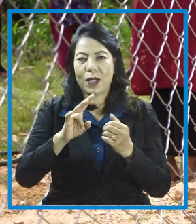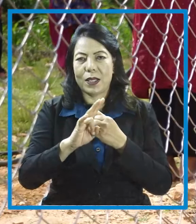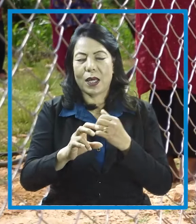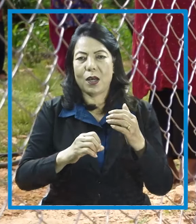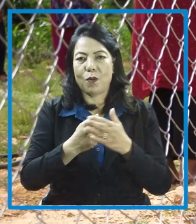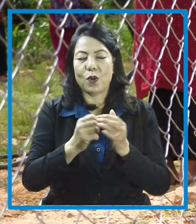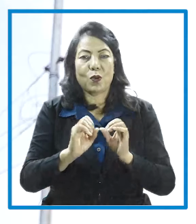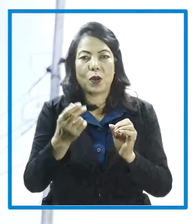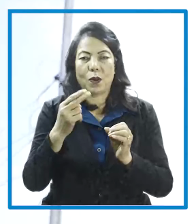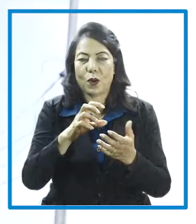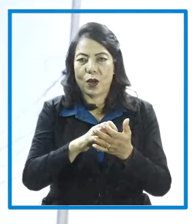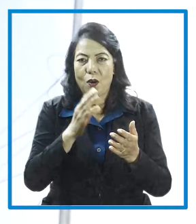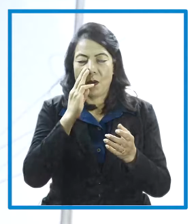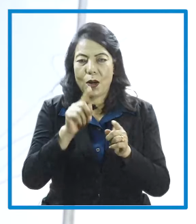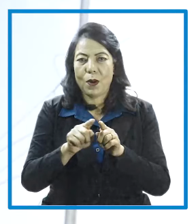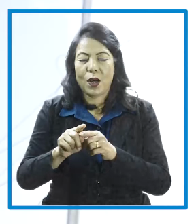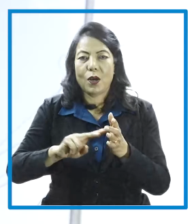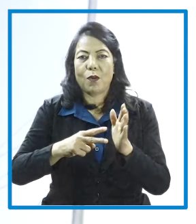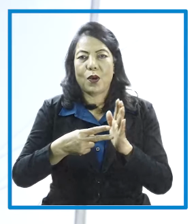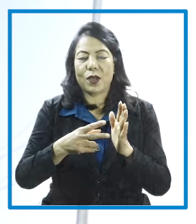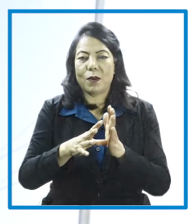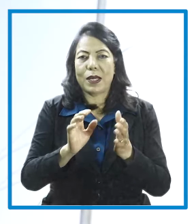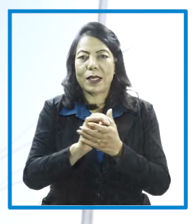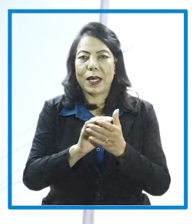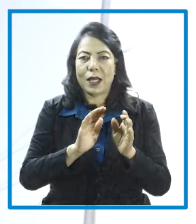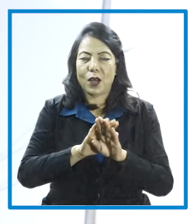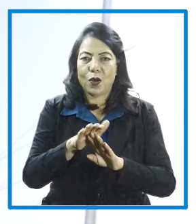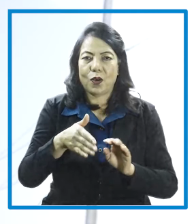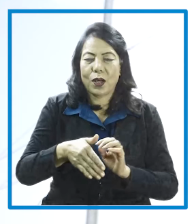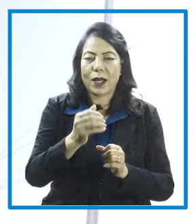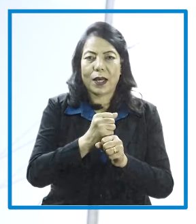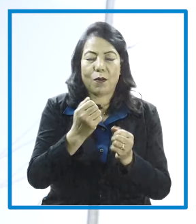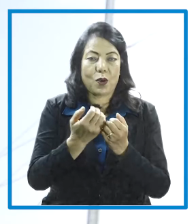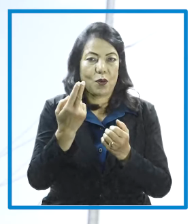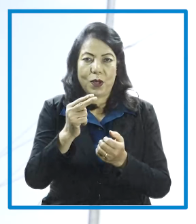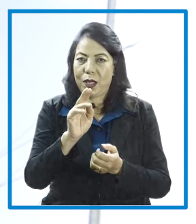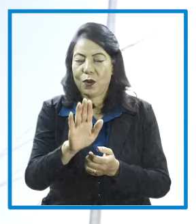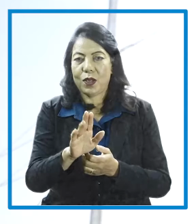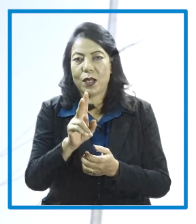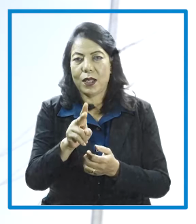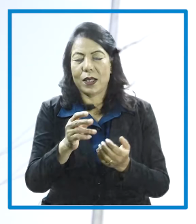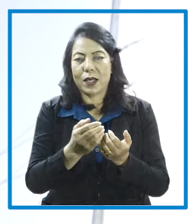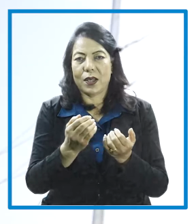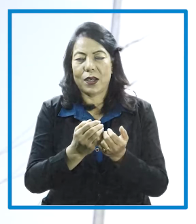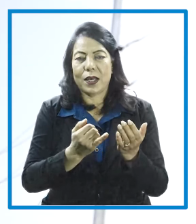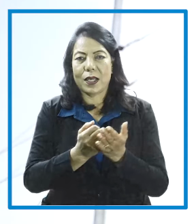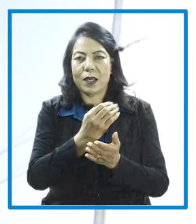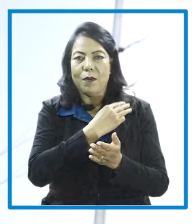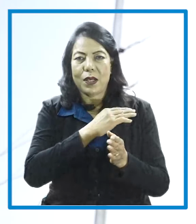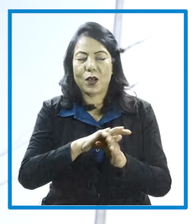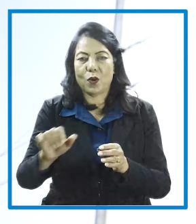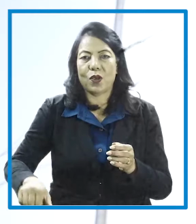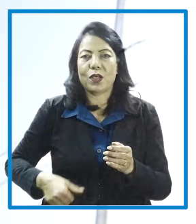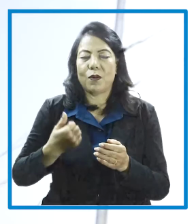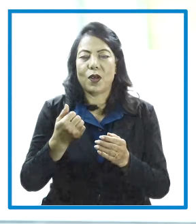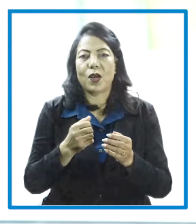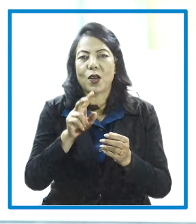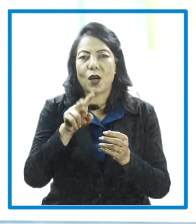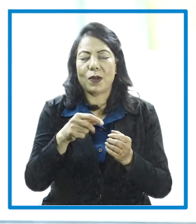हाम्रै शाखाको पहुँच नभएको ठाउँमा पनि हाम्रो चाहिँ परियोजना मार्फत चाहिँ साथीहरू गएर काम गरिरहनु भएको छ होइन यसले गर्दा